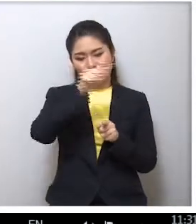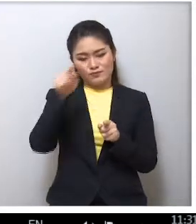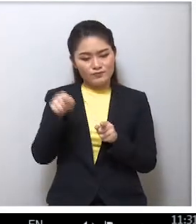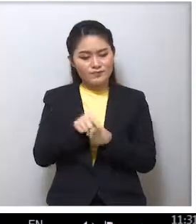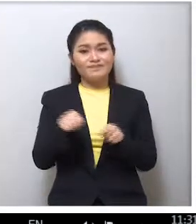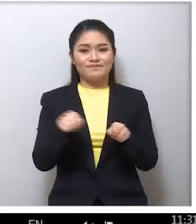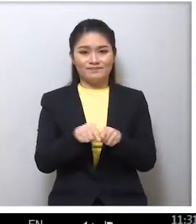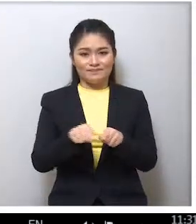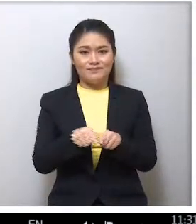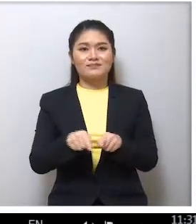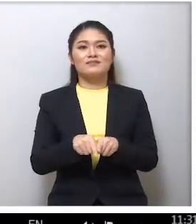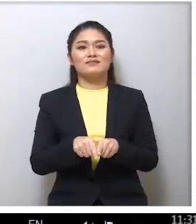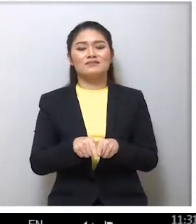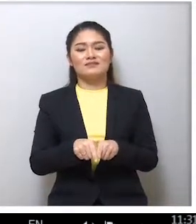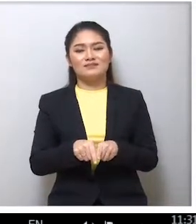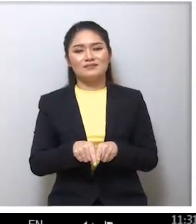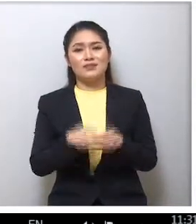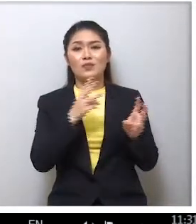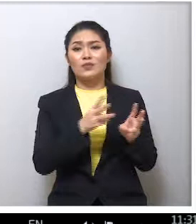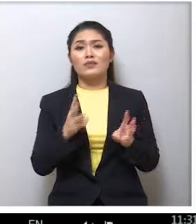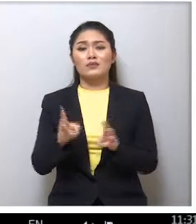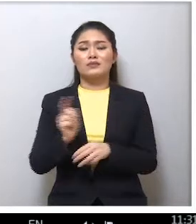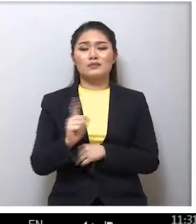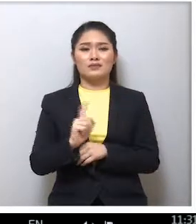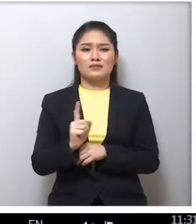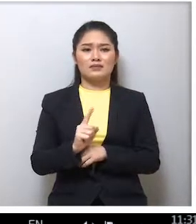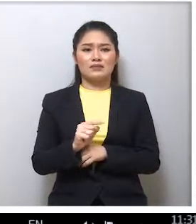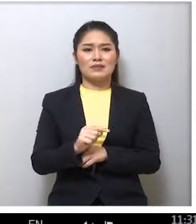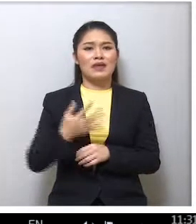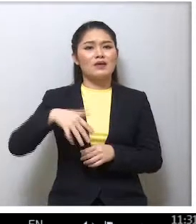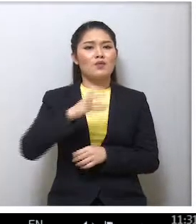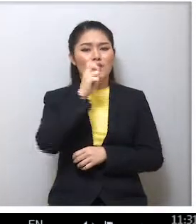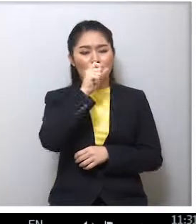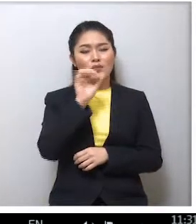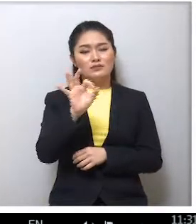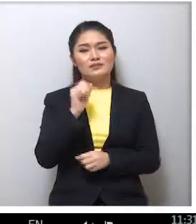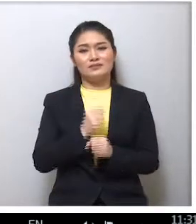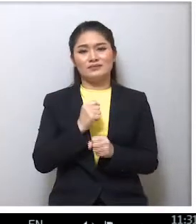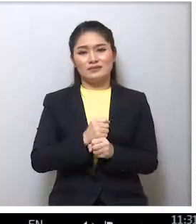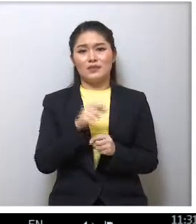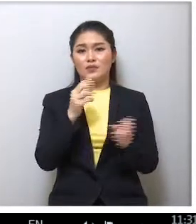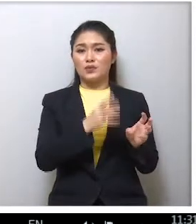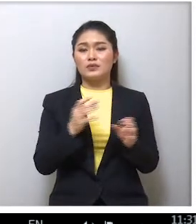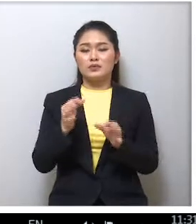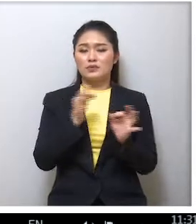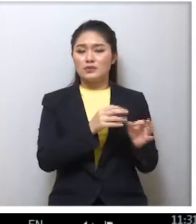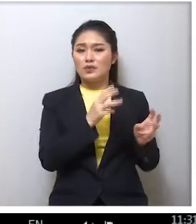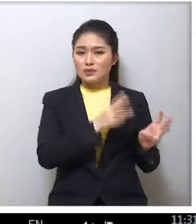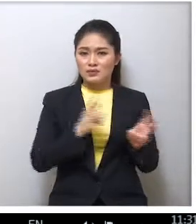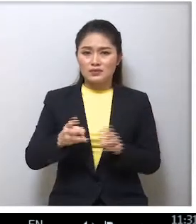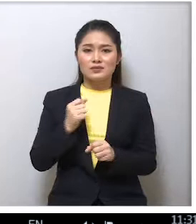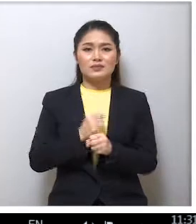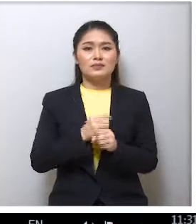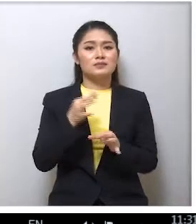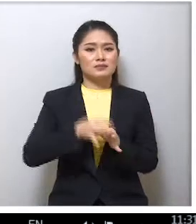เป็นอีกวิธีที่เป็นทางเลือกนะครับ การสร้างเหรียญเนี่ยมันมีทำได้หลายอย่